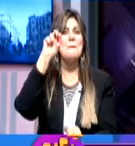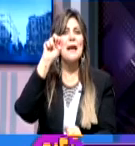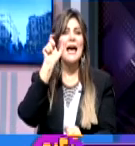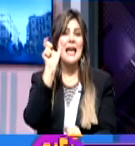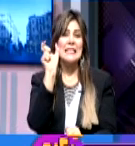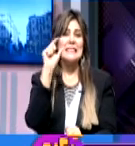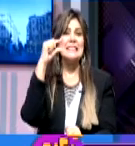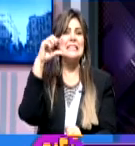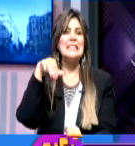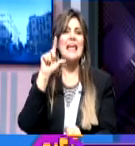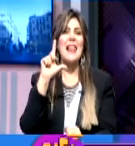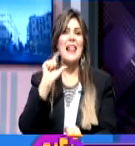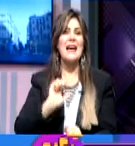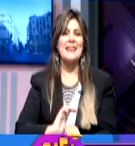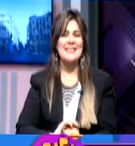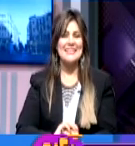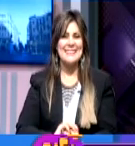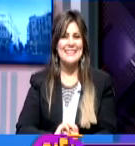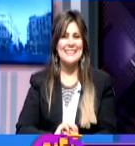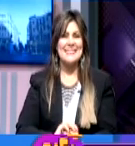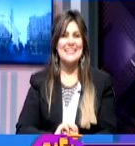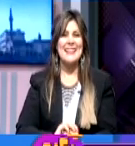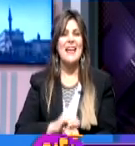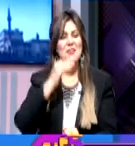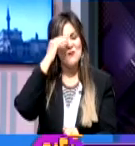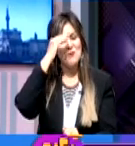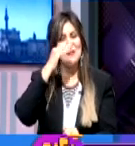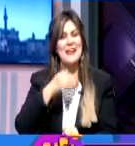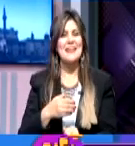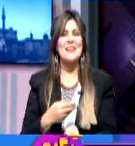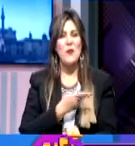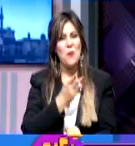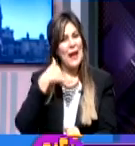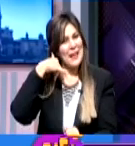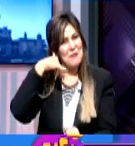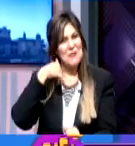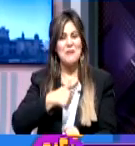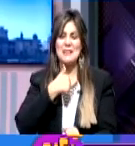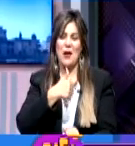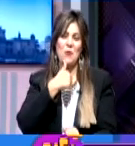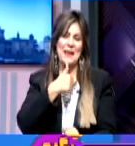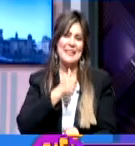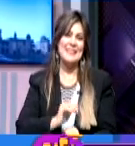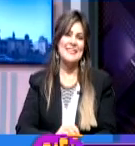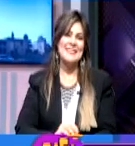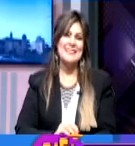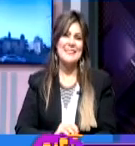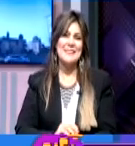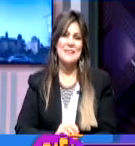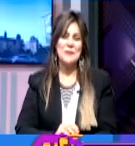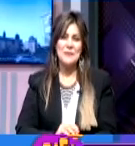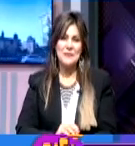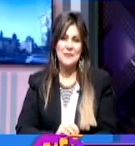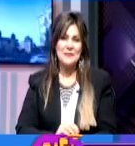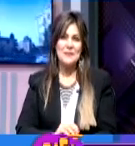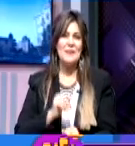هو يعني صراحه انا مداخلته دي طبعا كل مداخلته لينا طبعا يعني شيء ده بيطفي علينا حاجه جميله جدا، لانه من ضمن